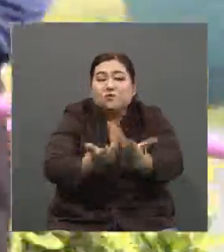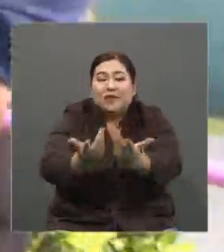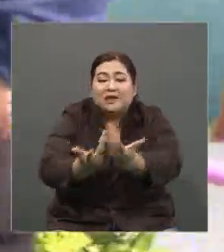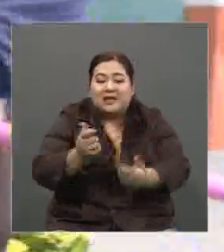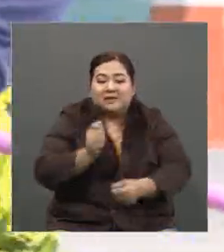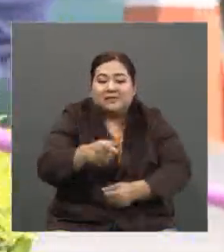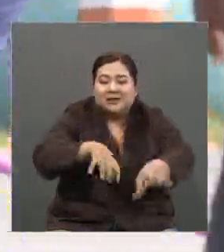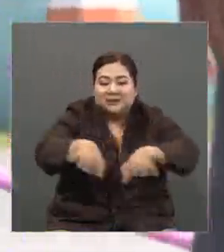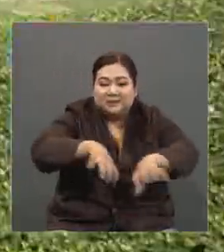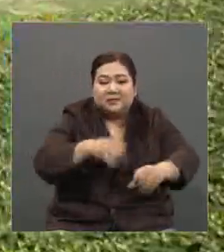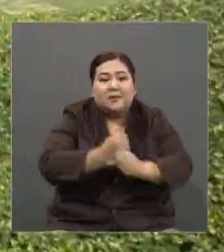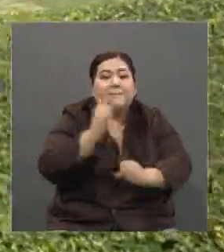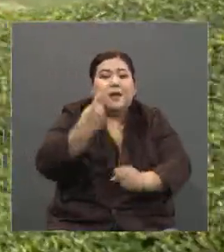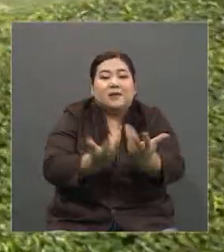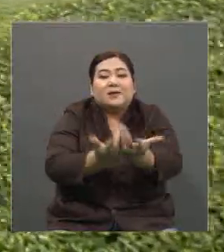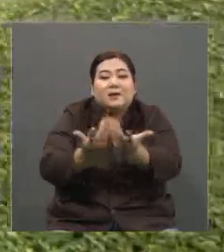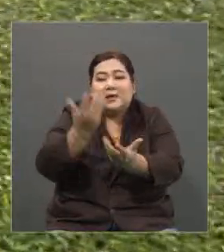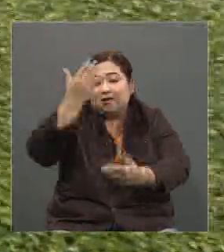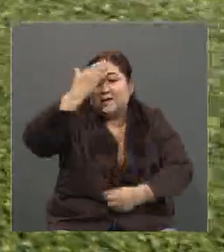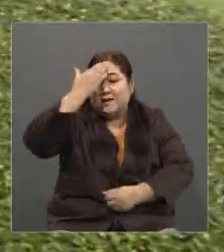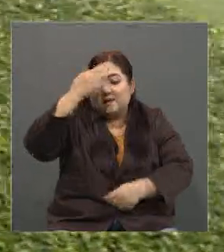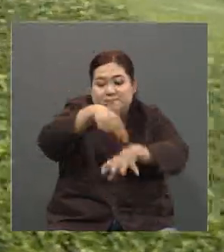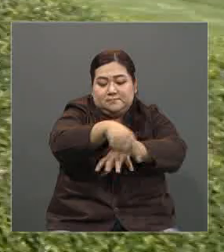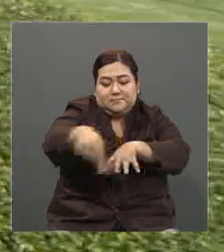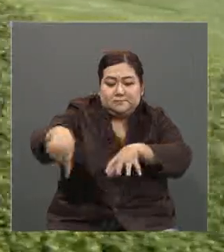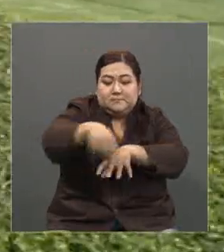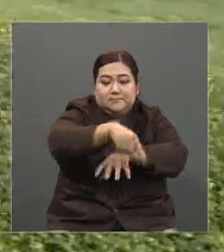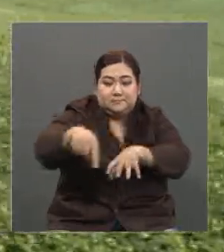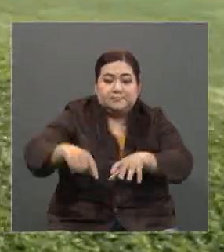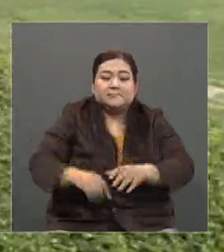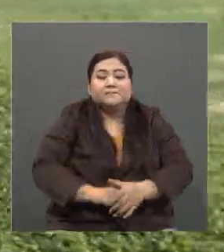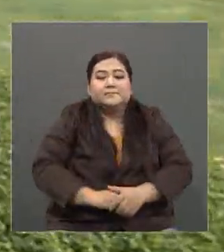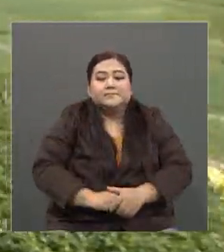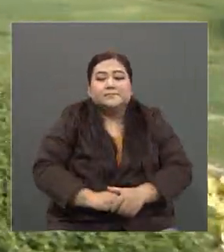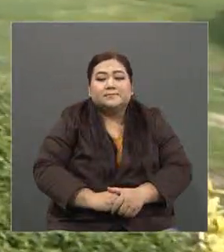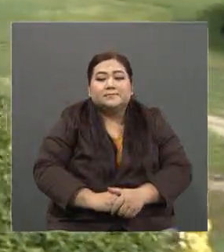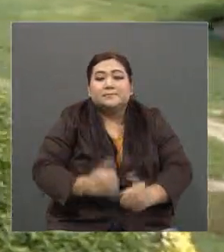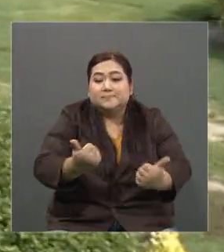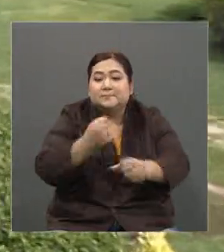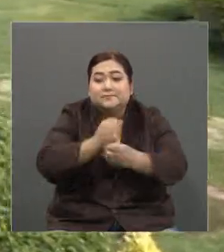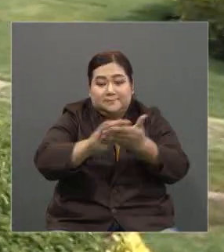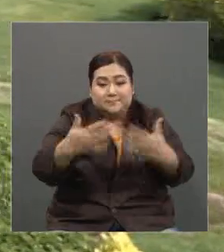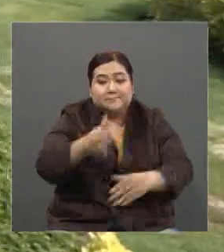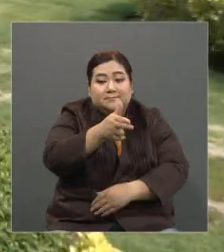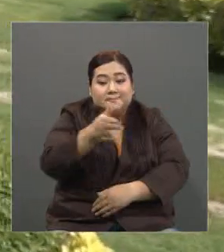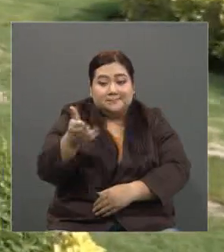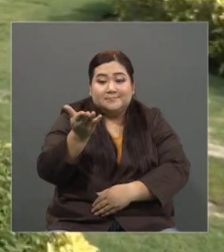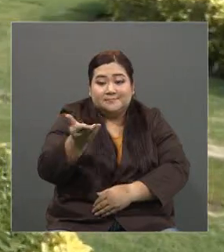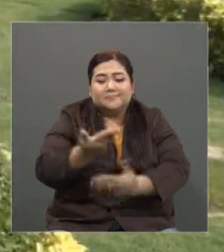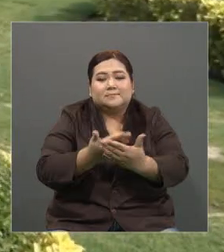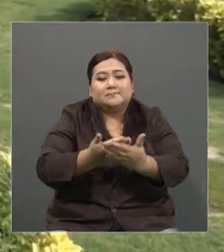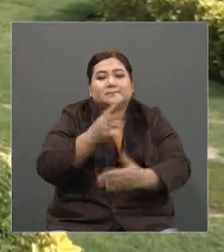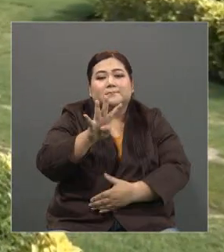จ้างปรบปรุงสนัมยาที่บริเวณหนาตึกไทยคู่ฟ้าที่คผชมเห็นเละค่ะตอนนทำเสจเรบร้อยแล้วนะจะอยู่ที่ประมาณ